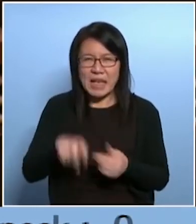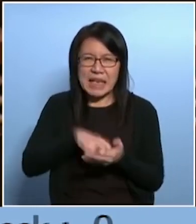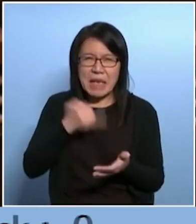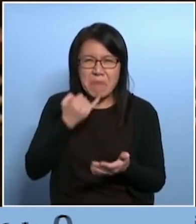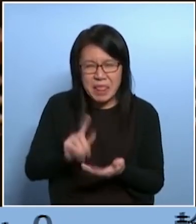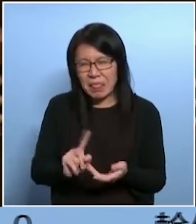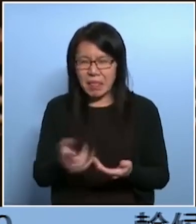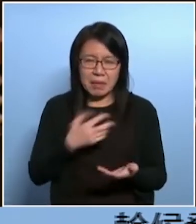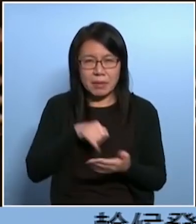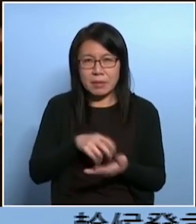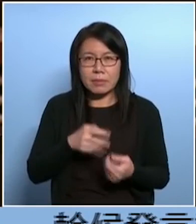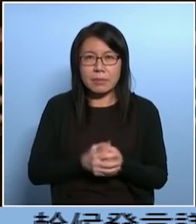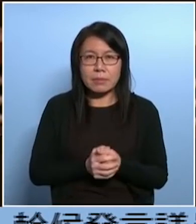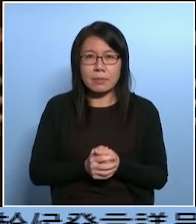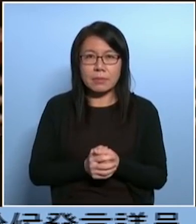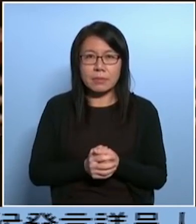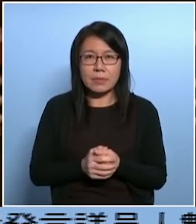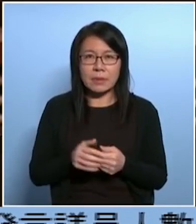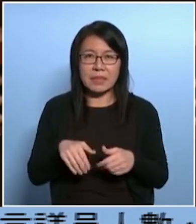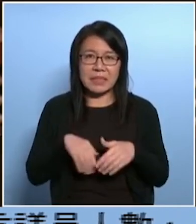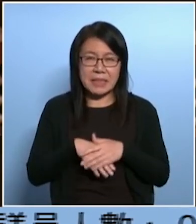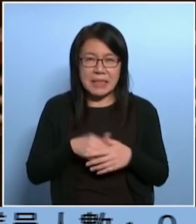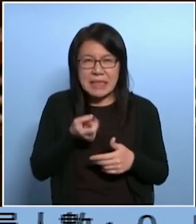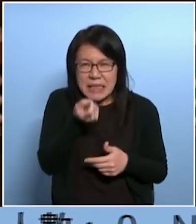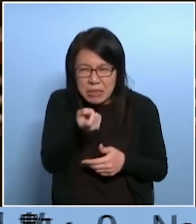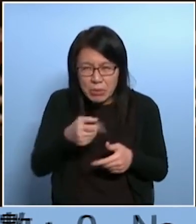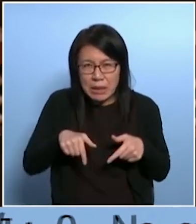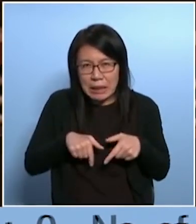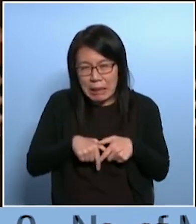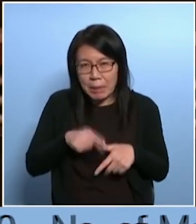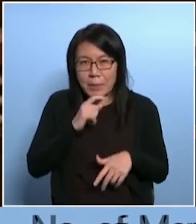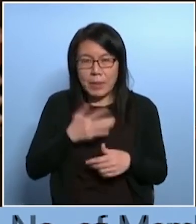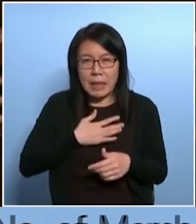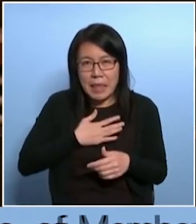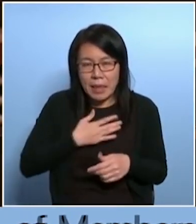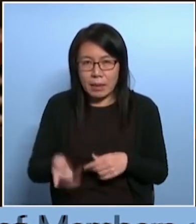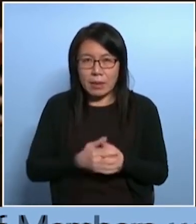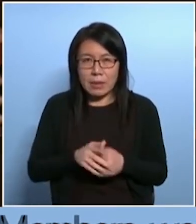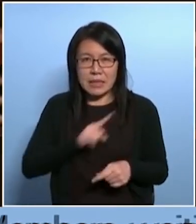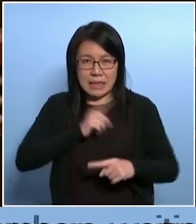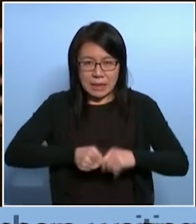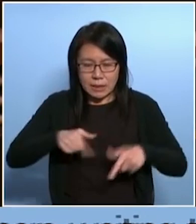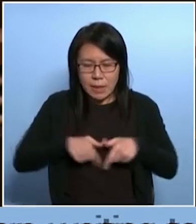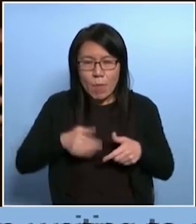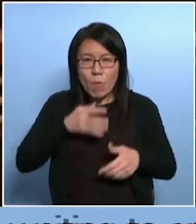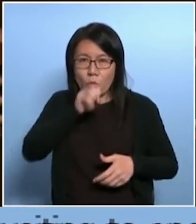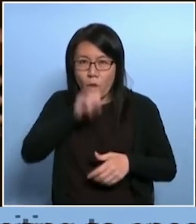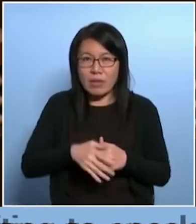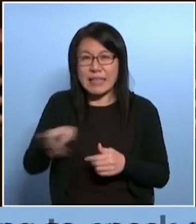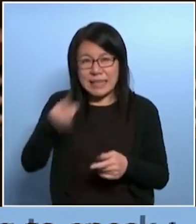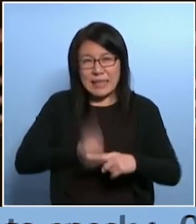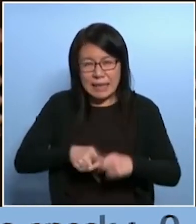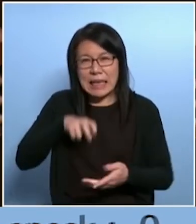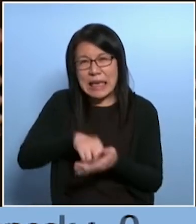乜契乜，你冇膽識在這個議事廳去講出自己的真心話，你才是契乜契乜